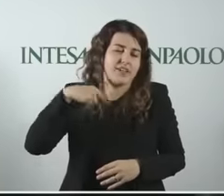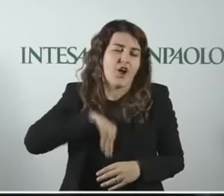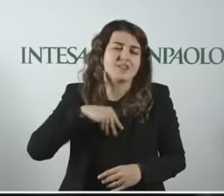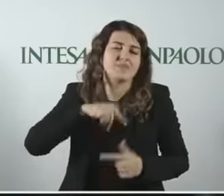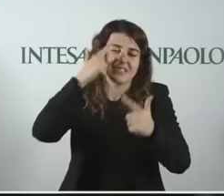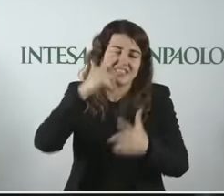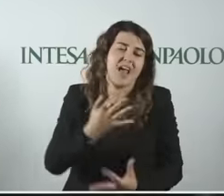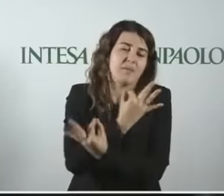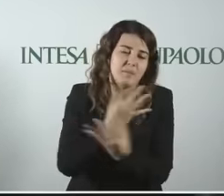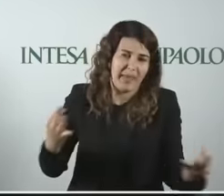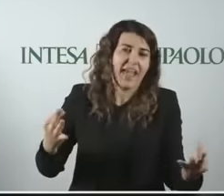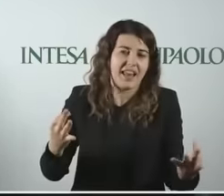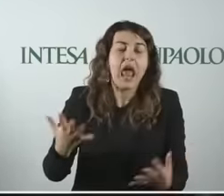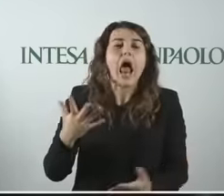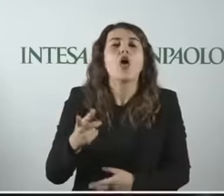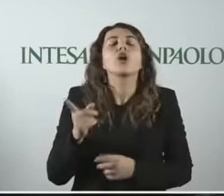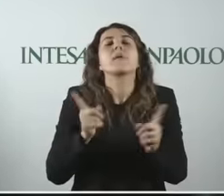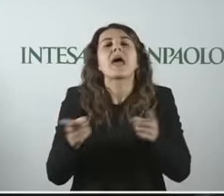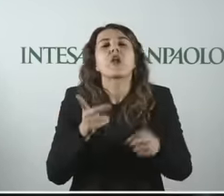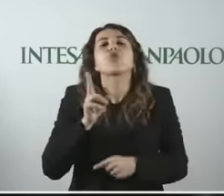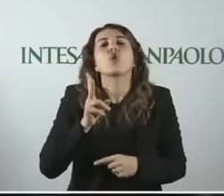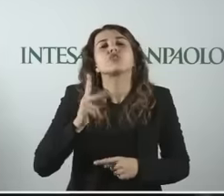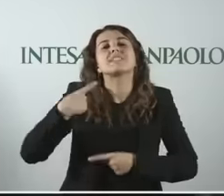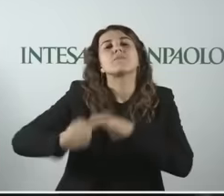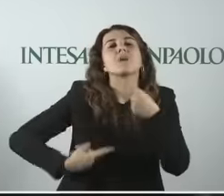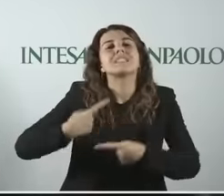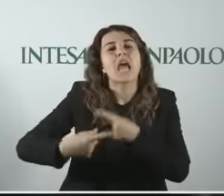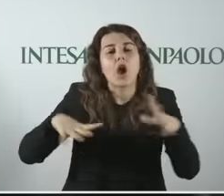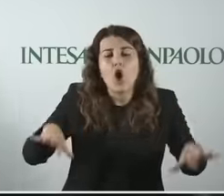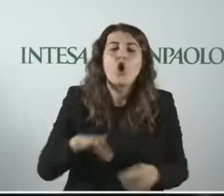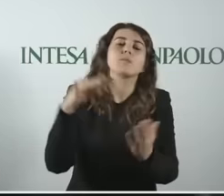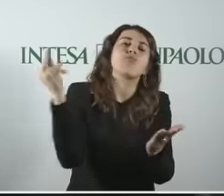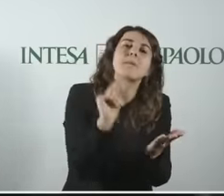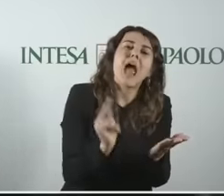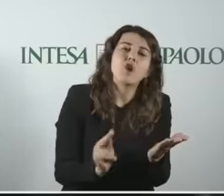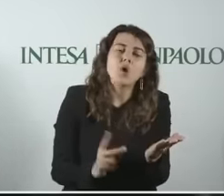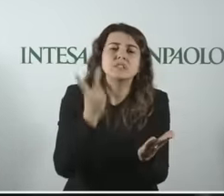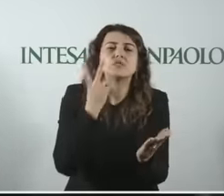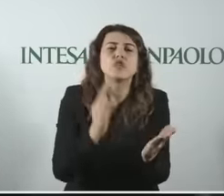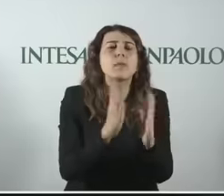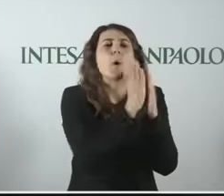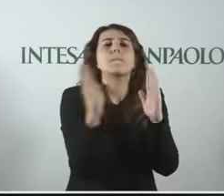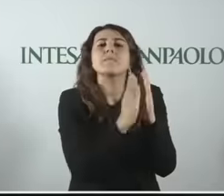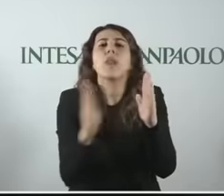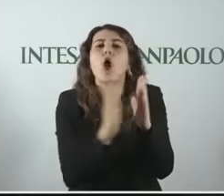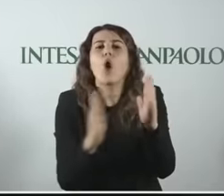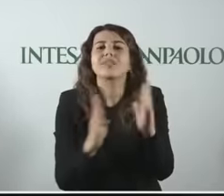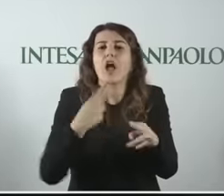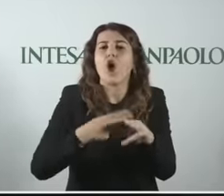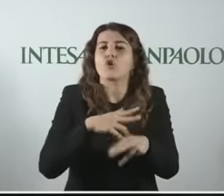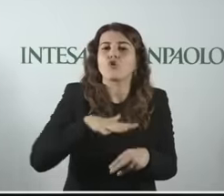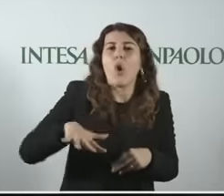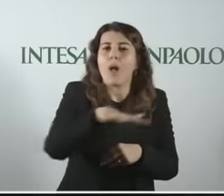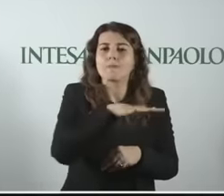a un certo punto nel XO secolo Noi cominciamo a trovare manoscritti conservati nelle biblioteche romane in cui sono